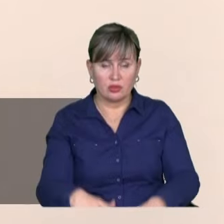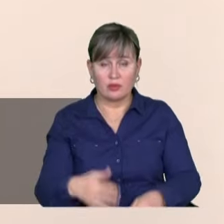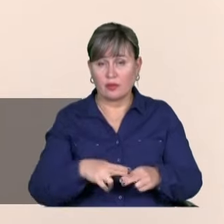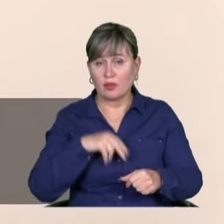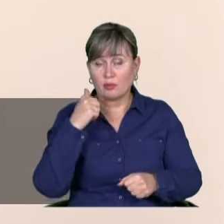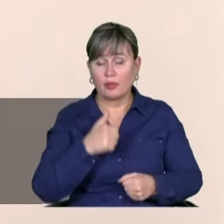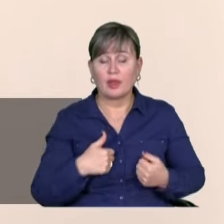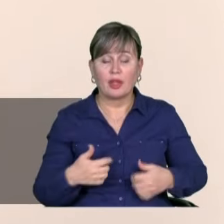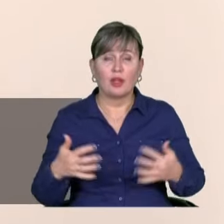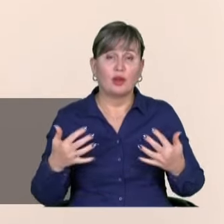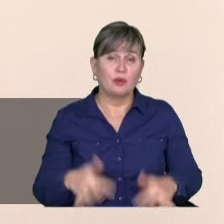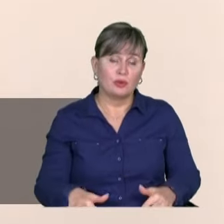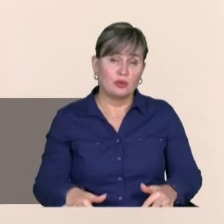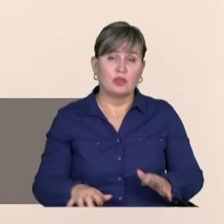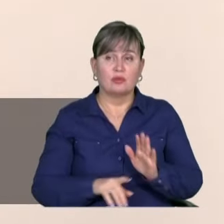я уже,